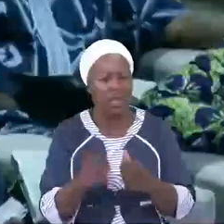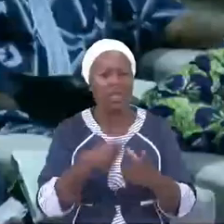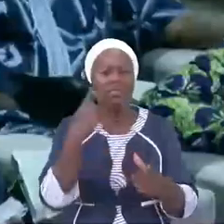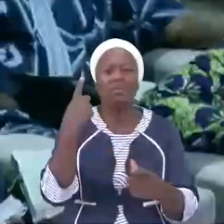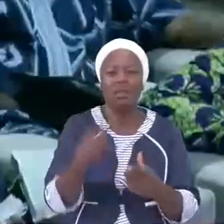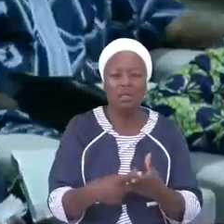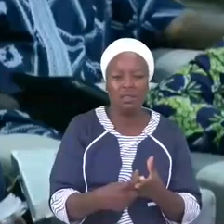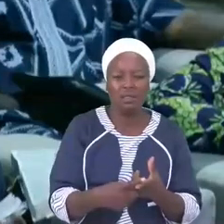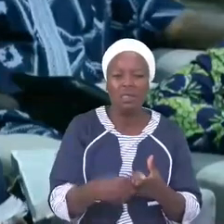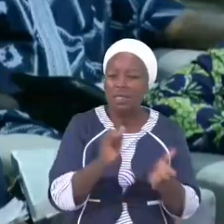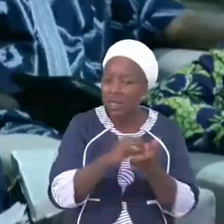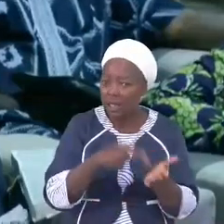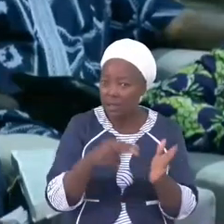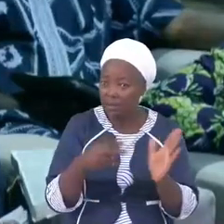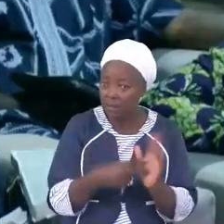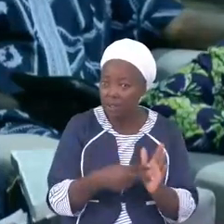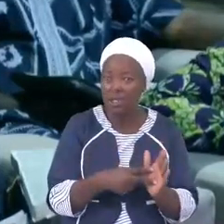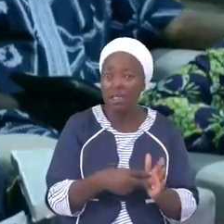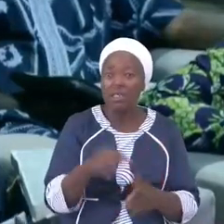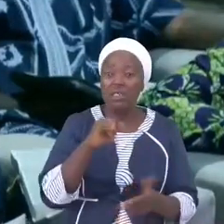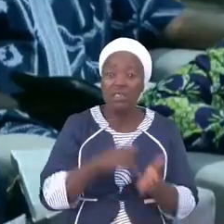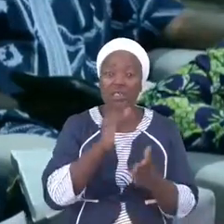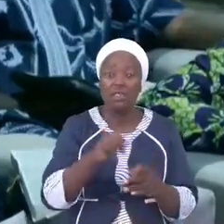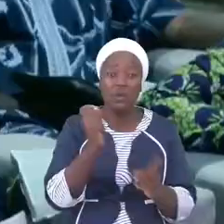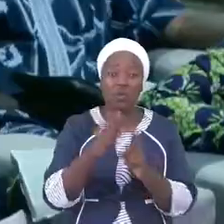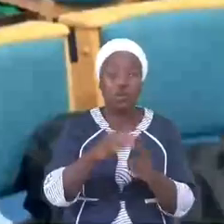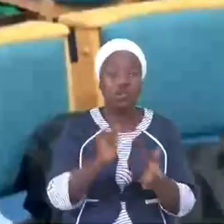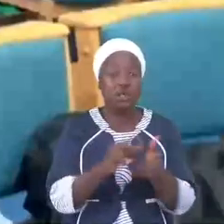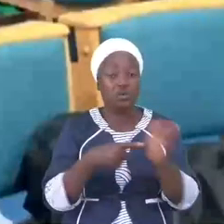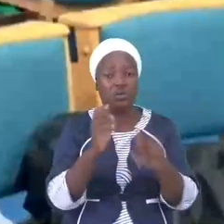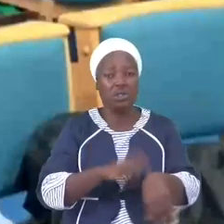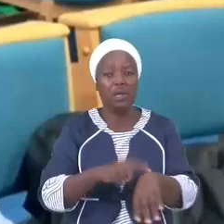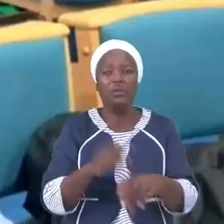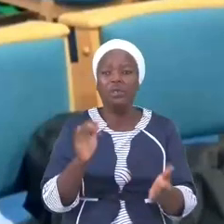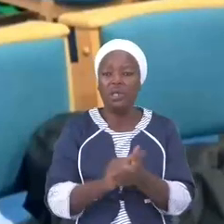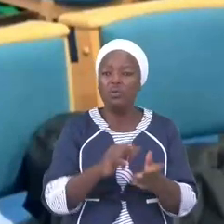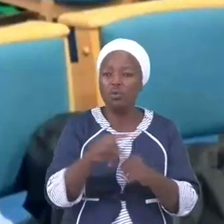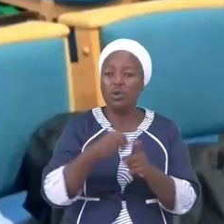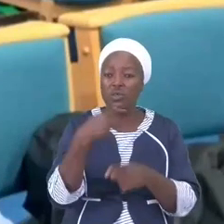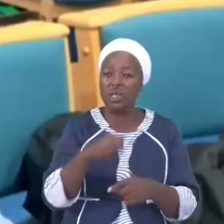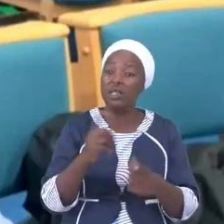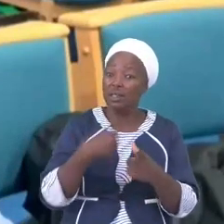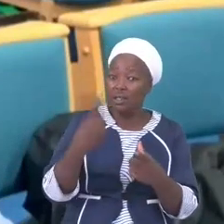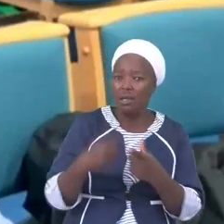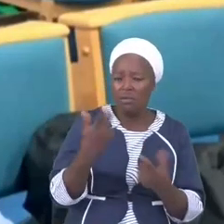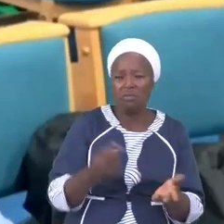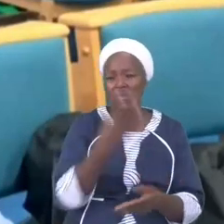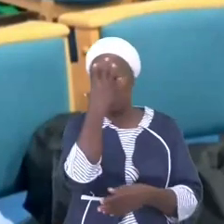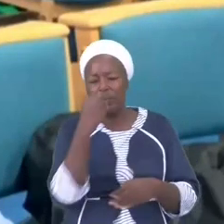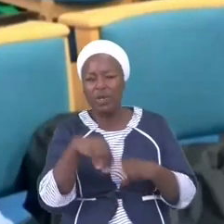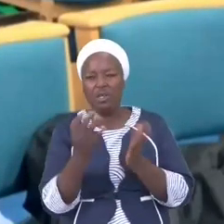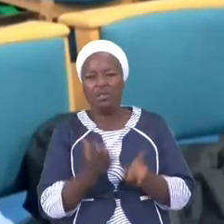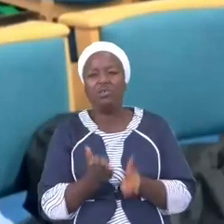dit, c'est Dieu qui marque le temps. Il dit alors, il dormait dans